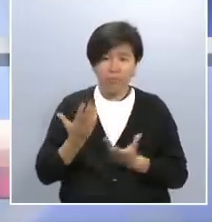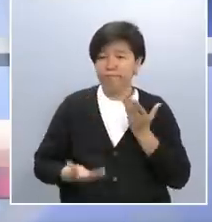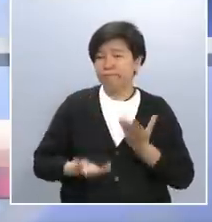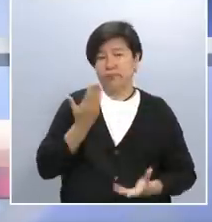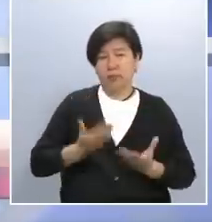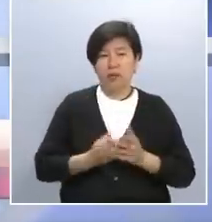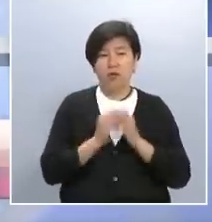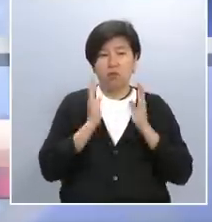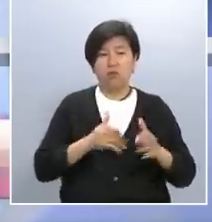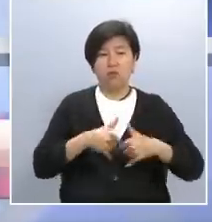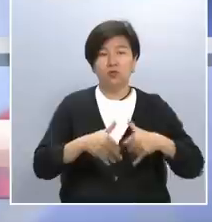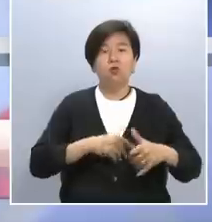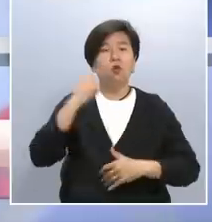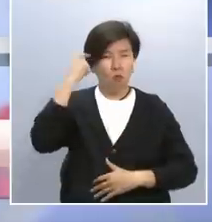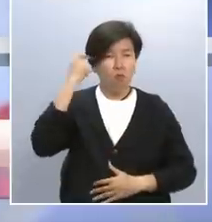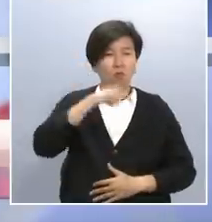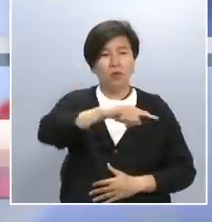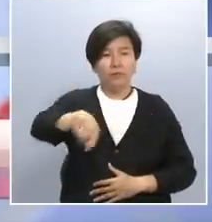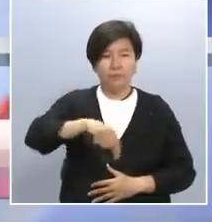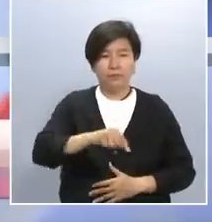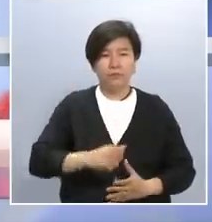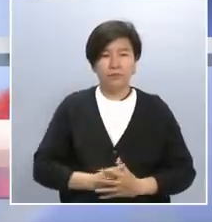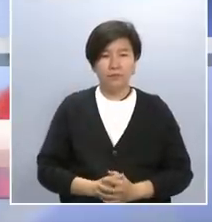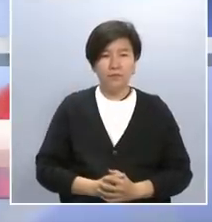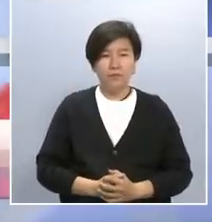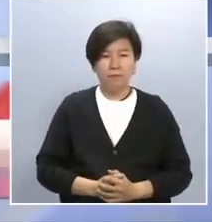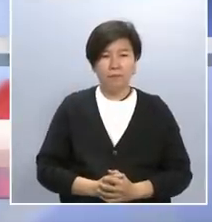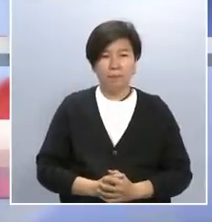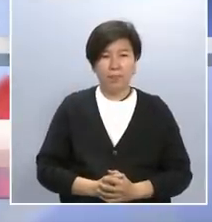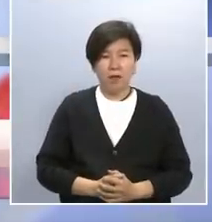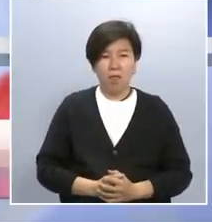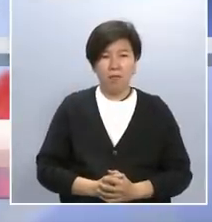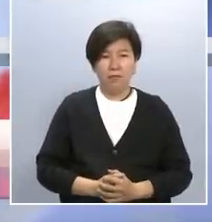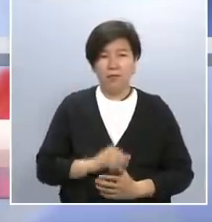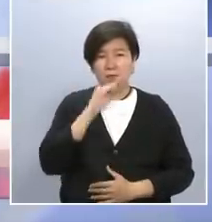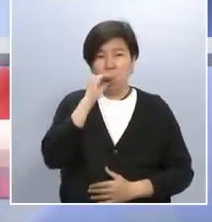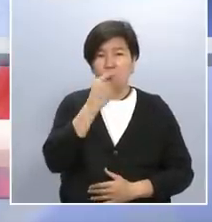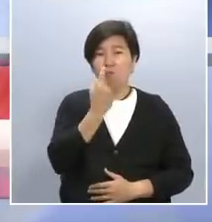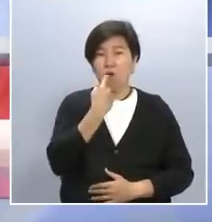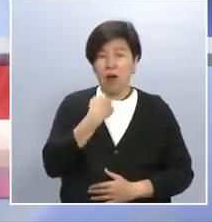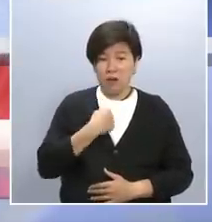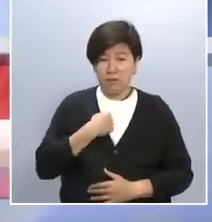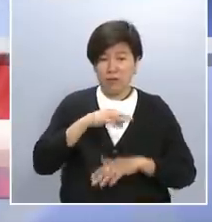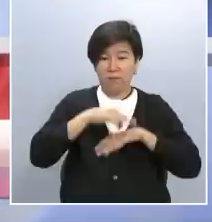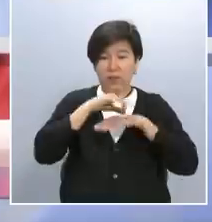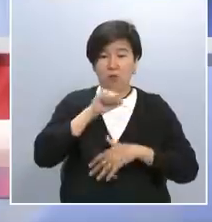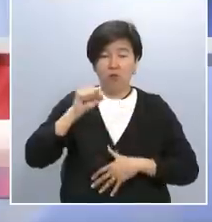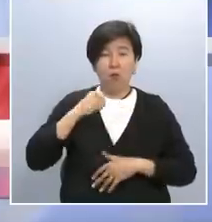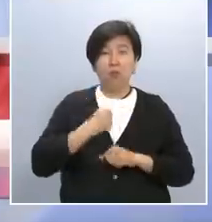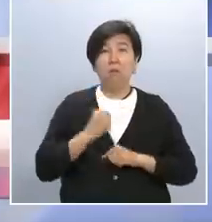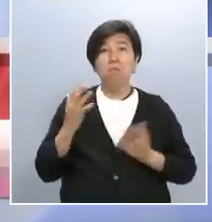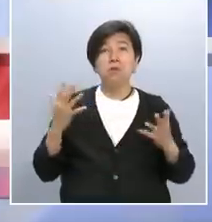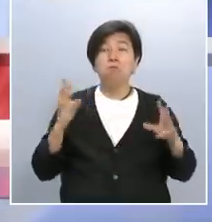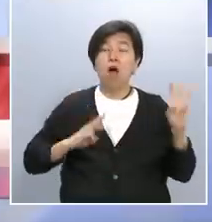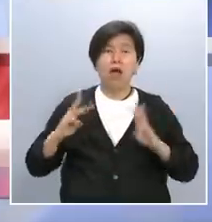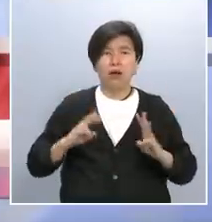ประชาชนคนแถวนั้นเขาจะรู้ดีแต่อย่ามากล่าวหาว่าตอนผมเป็นส.สผมไปทำอะไรเลยอันนี้มันไม่เป็น